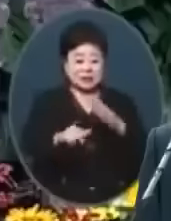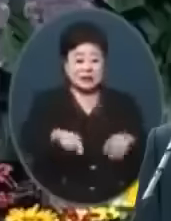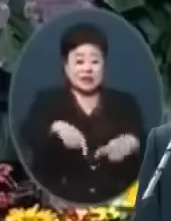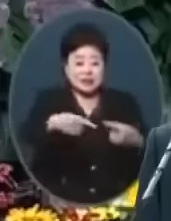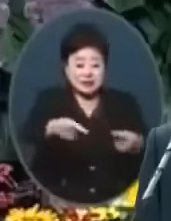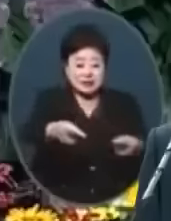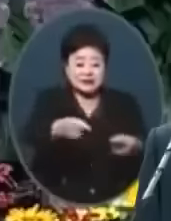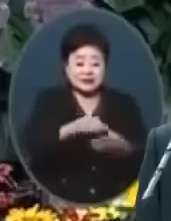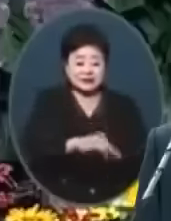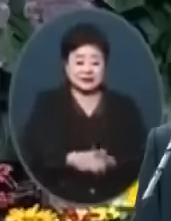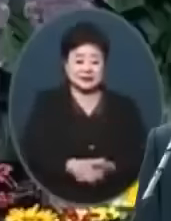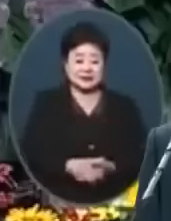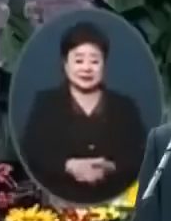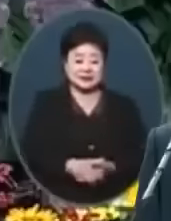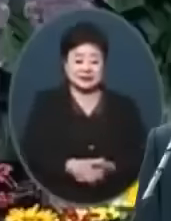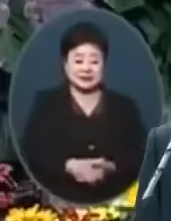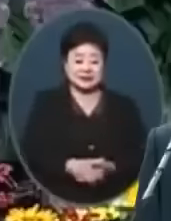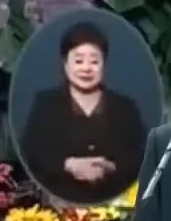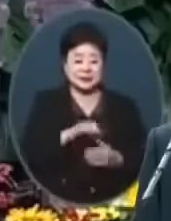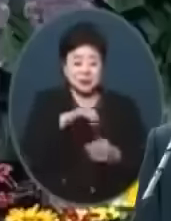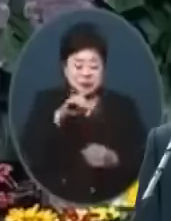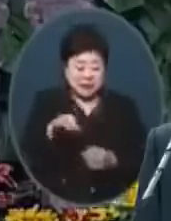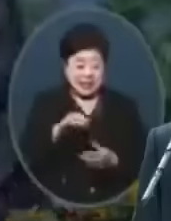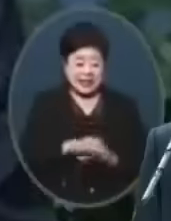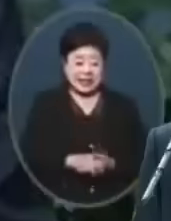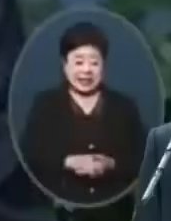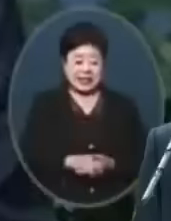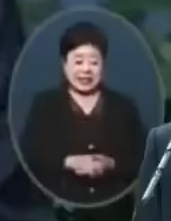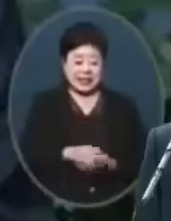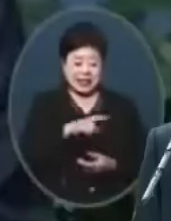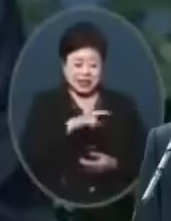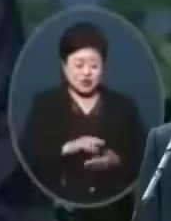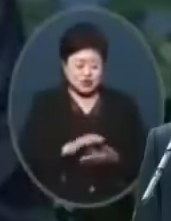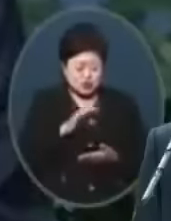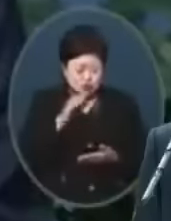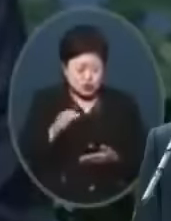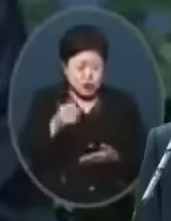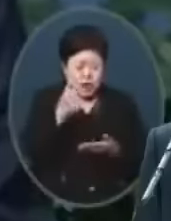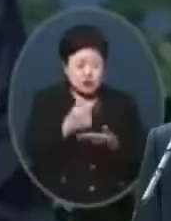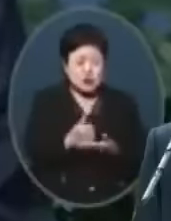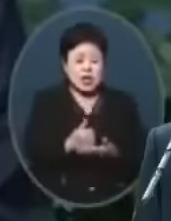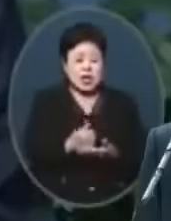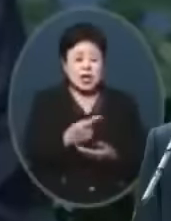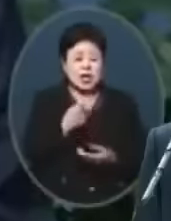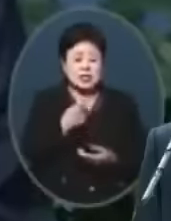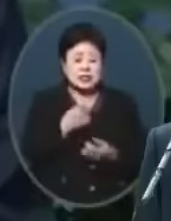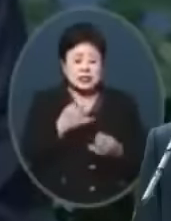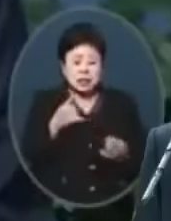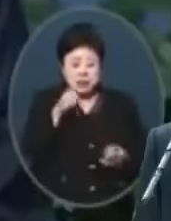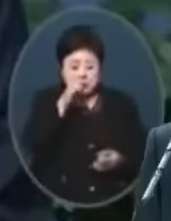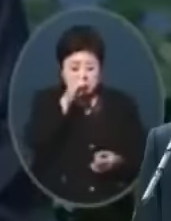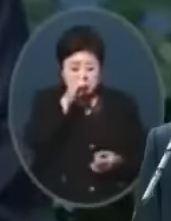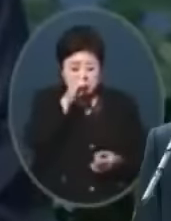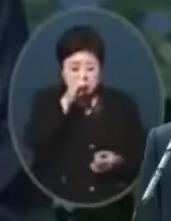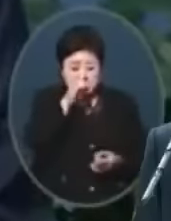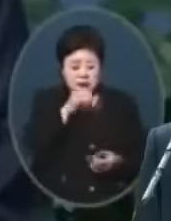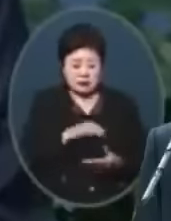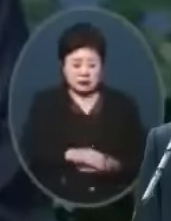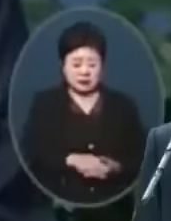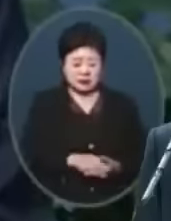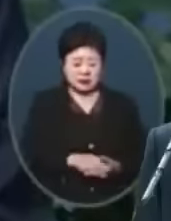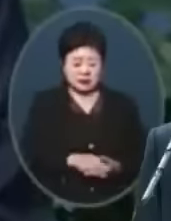들어가자마자 그 동네에 이름난 죄지은 여자인데 무슨 죄인지 모르겠어요.